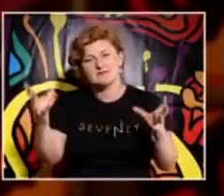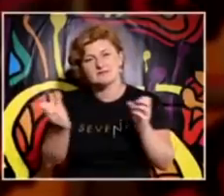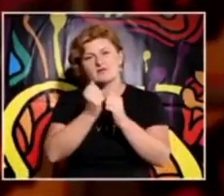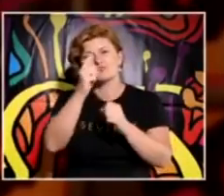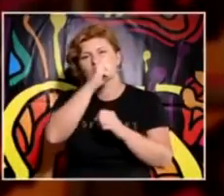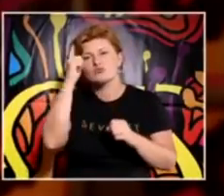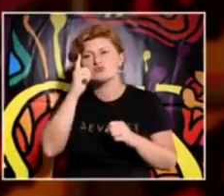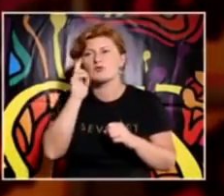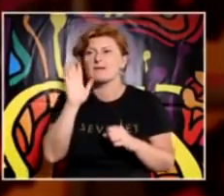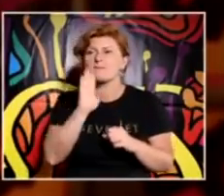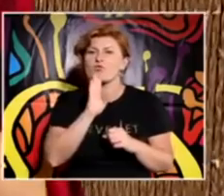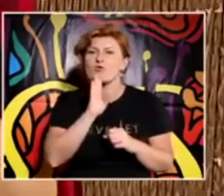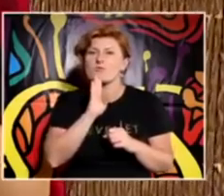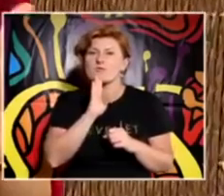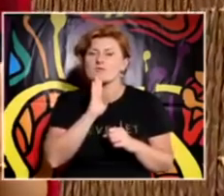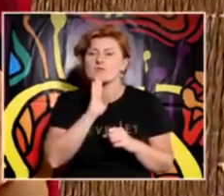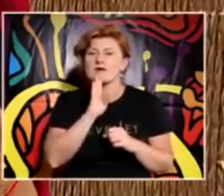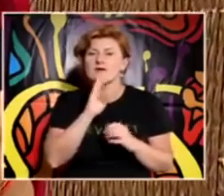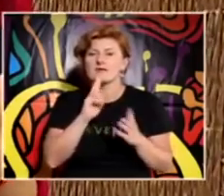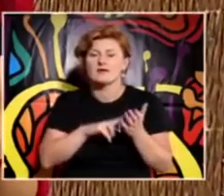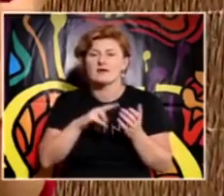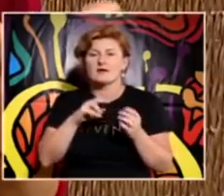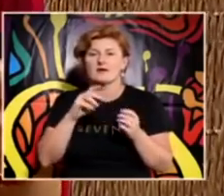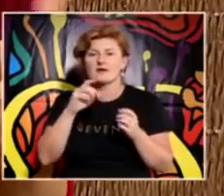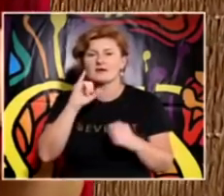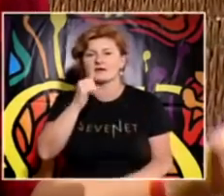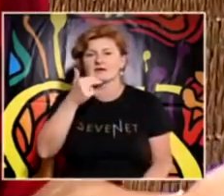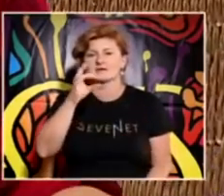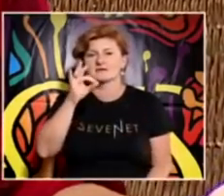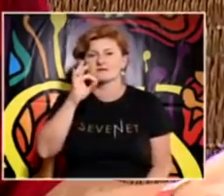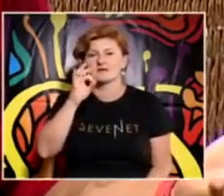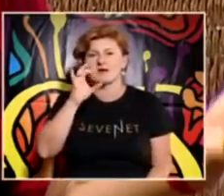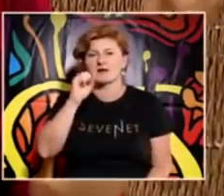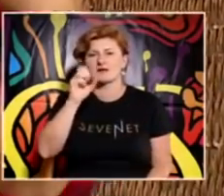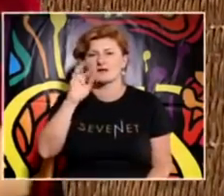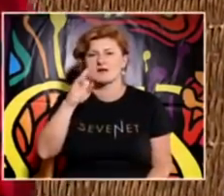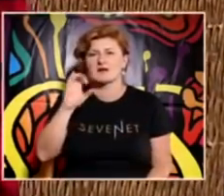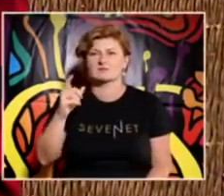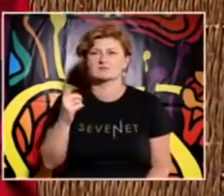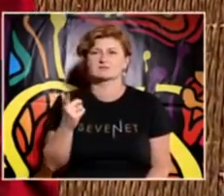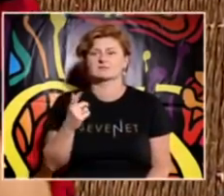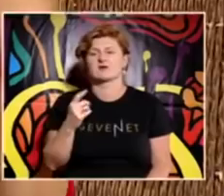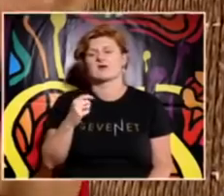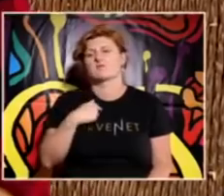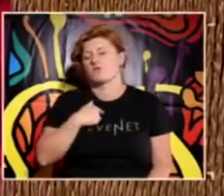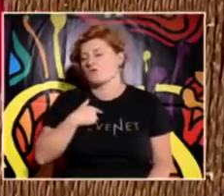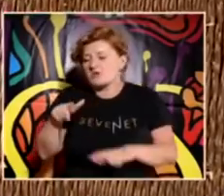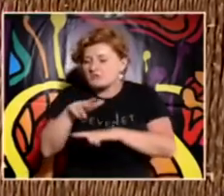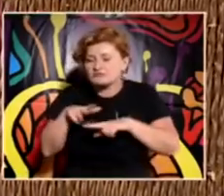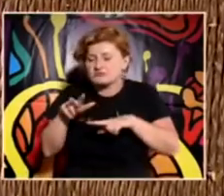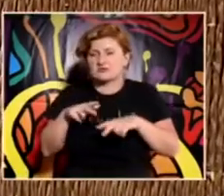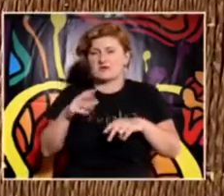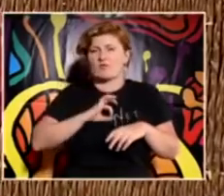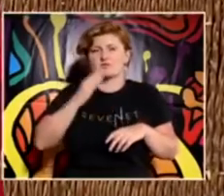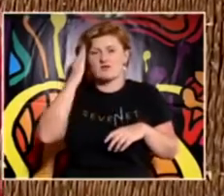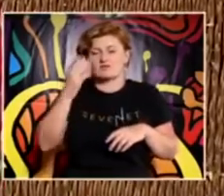podobną zajawkę na Instagramie. Ja nie miałam, dlatego ja zaczęłam podróżować sama, bo ani moi znajomi, ani moja rodzina zupełnie nie